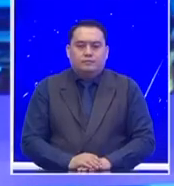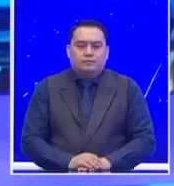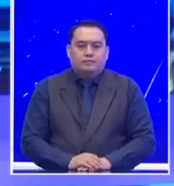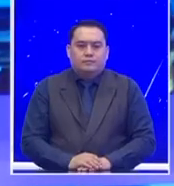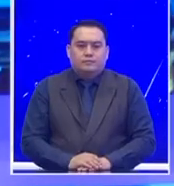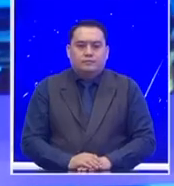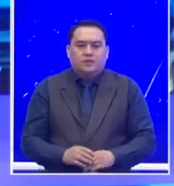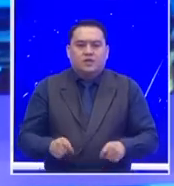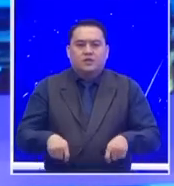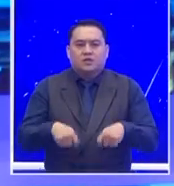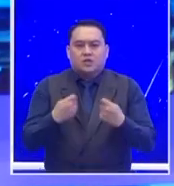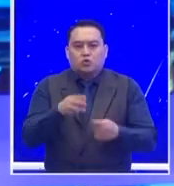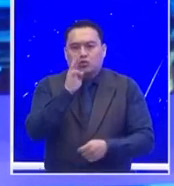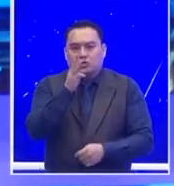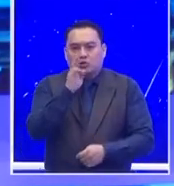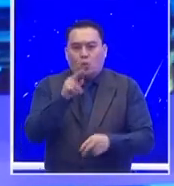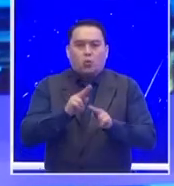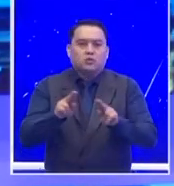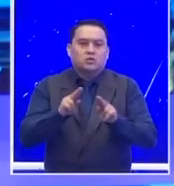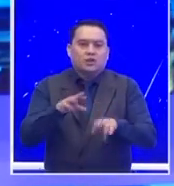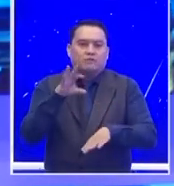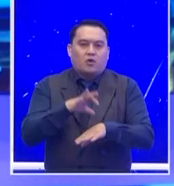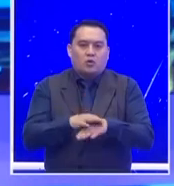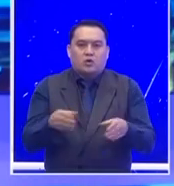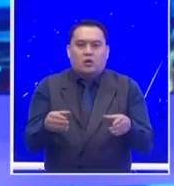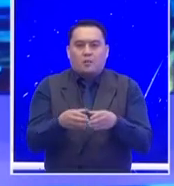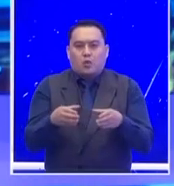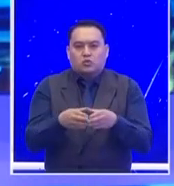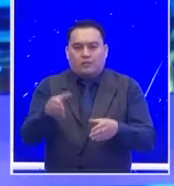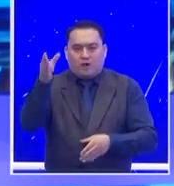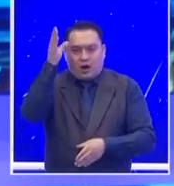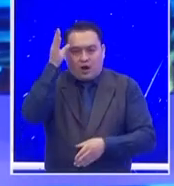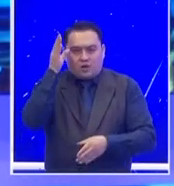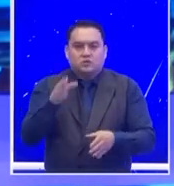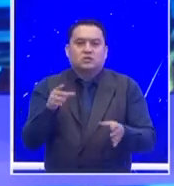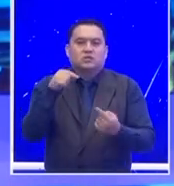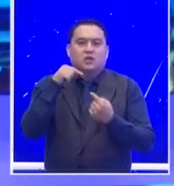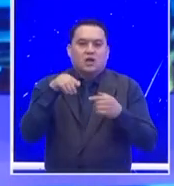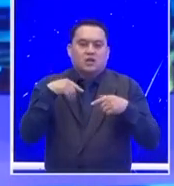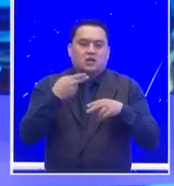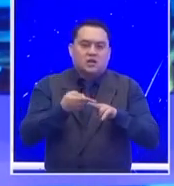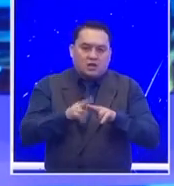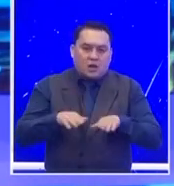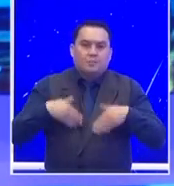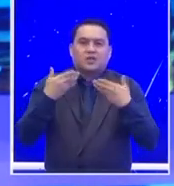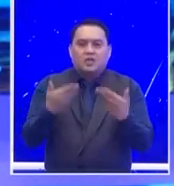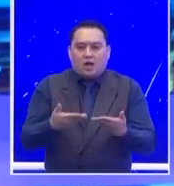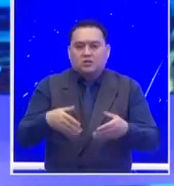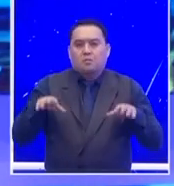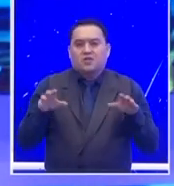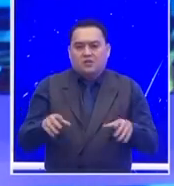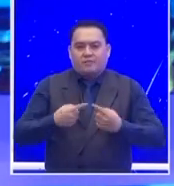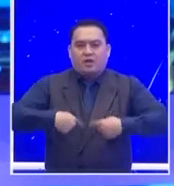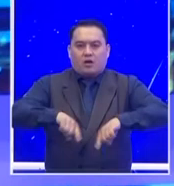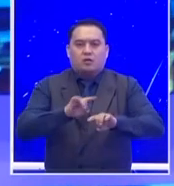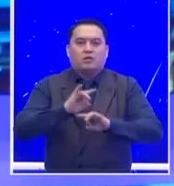Нарушение в начислении заработной платы учителям выявил профсоюз работников образования и науки. Соответственно, председатель